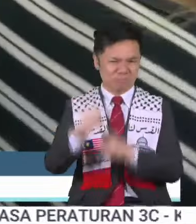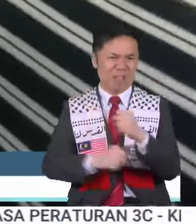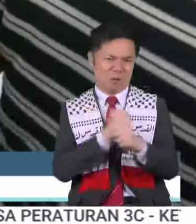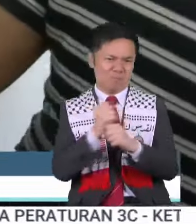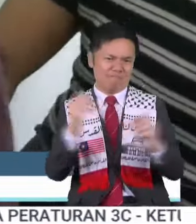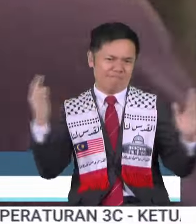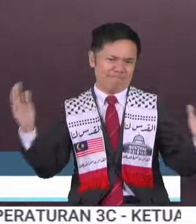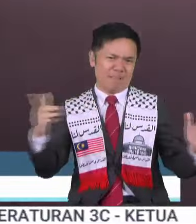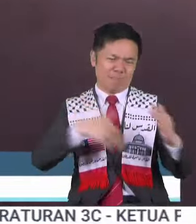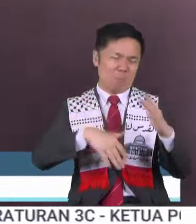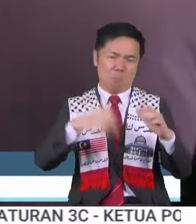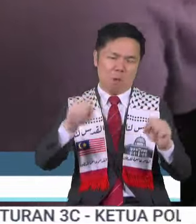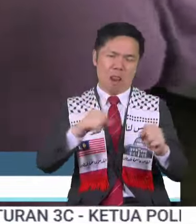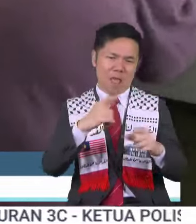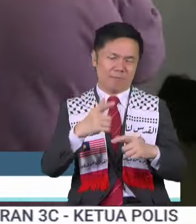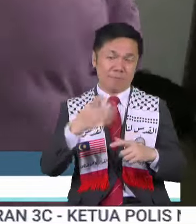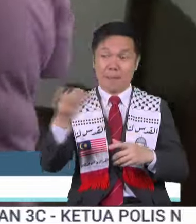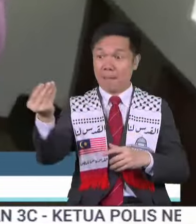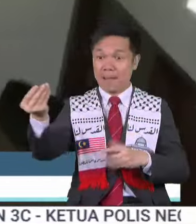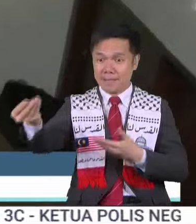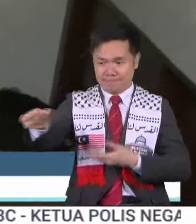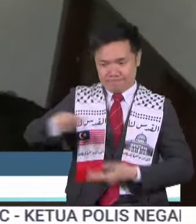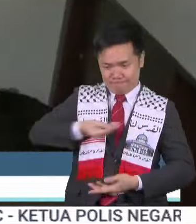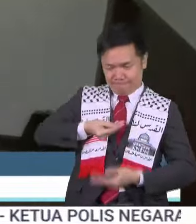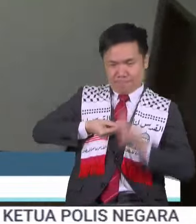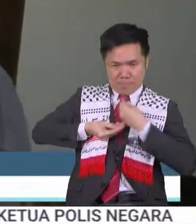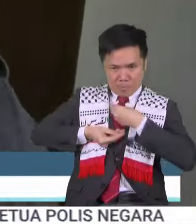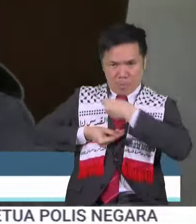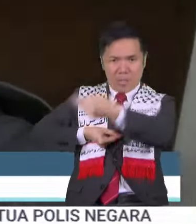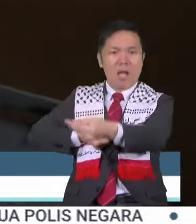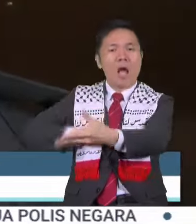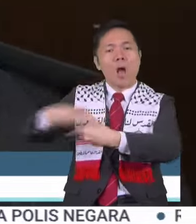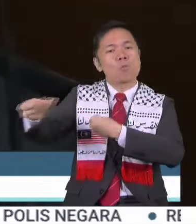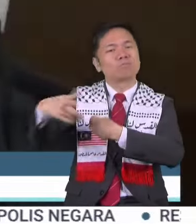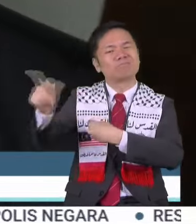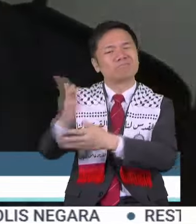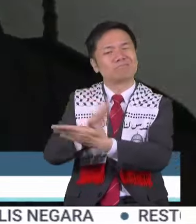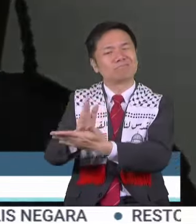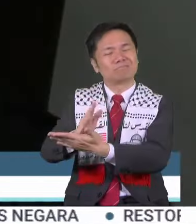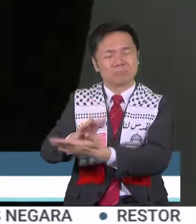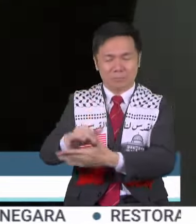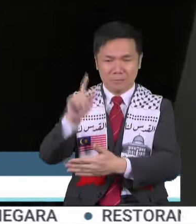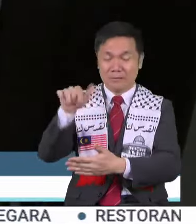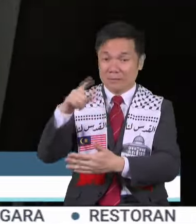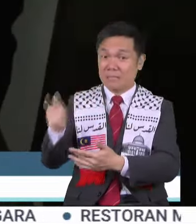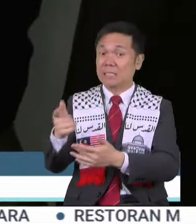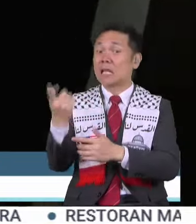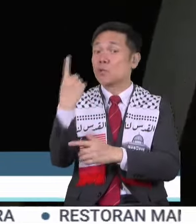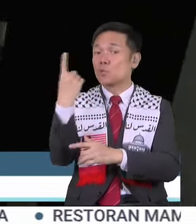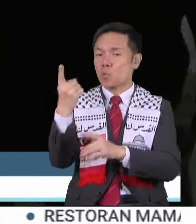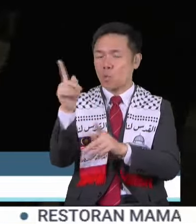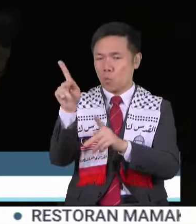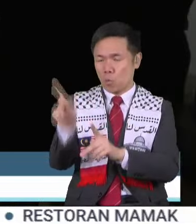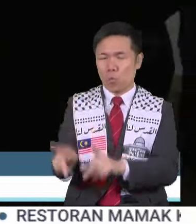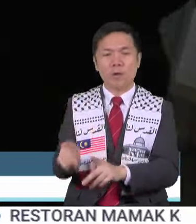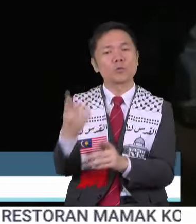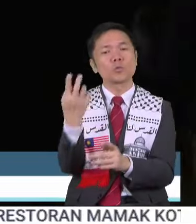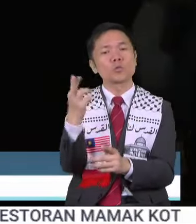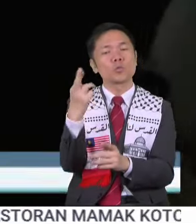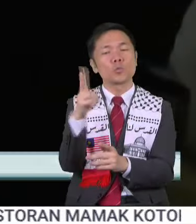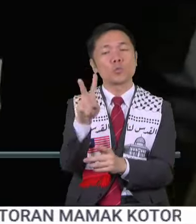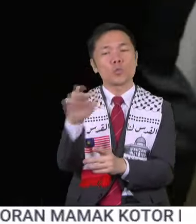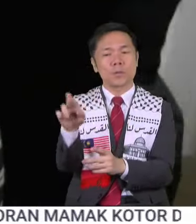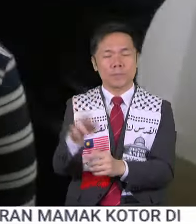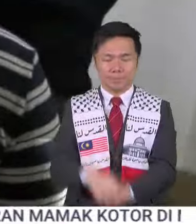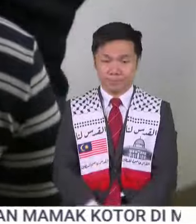jamin rm3,500 sementara tertuduh berusia 14 tahun dikenakan jaminan rm2,000 mahkamah kemudian